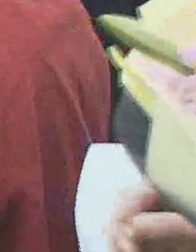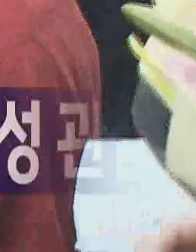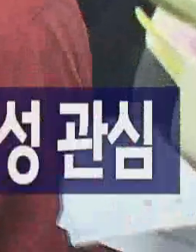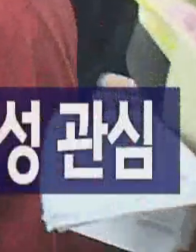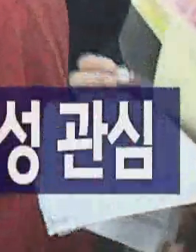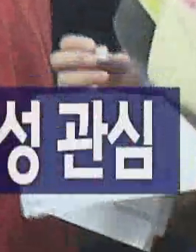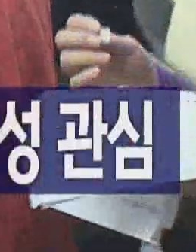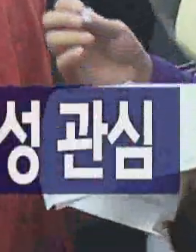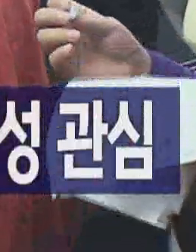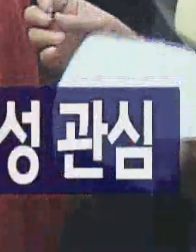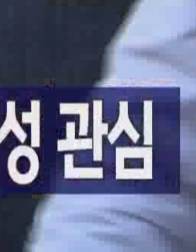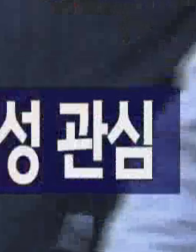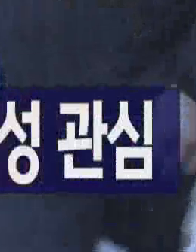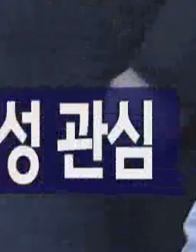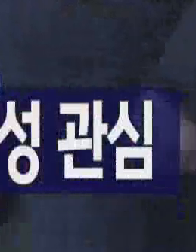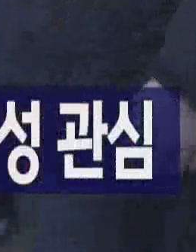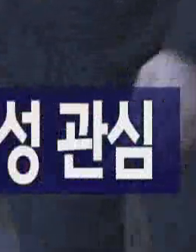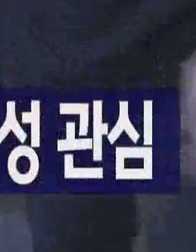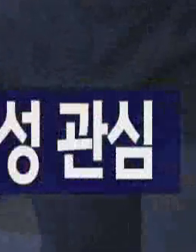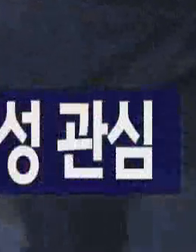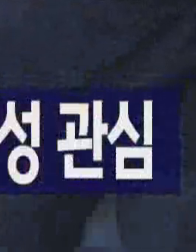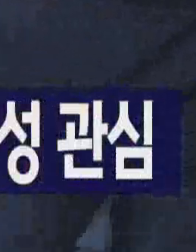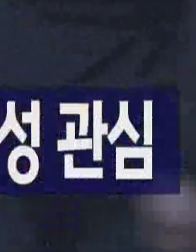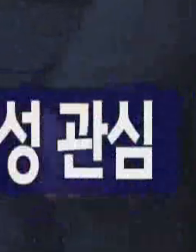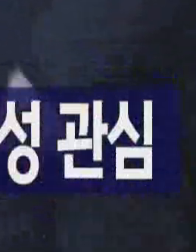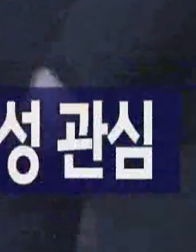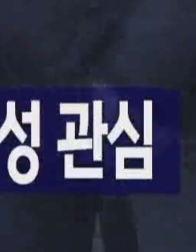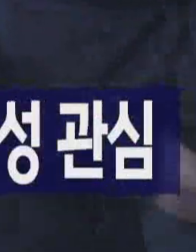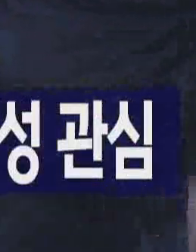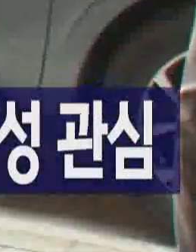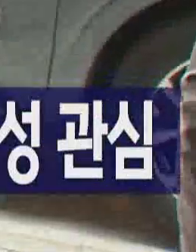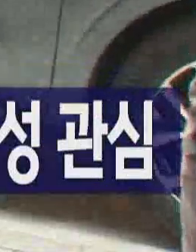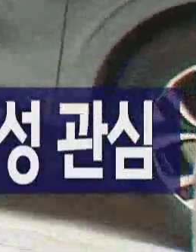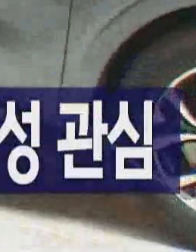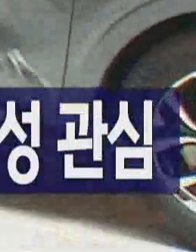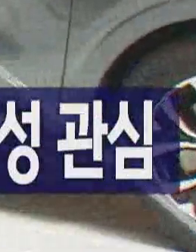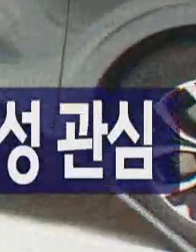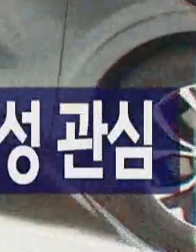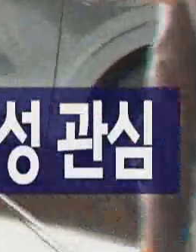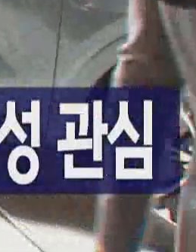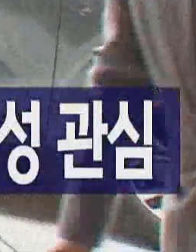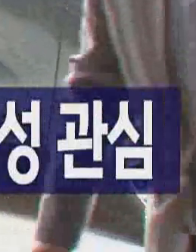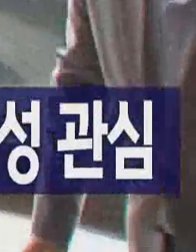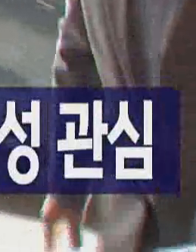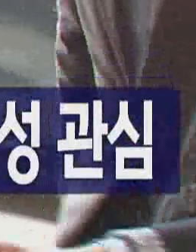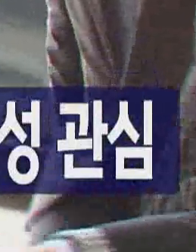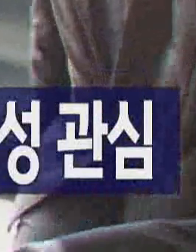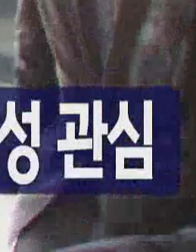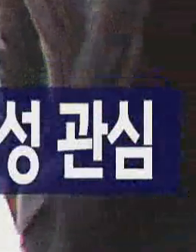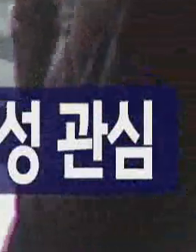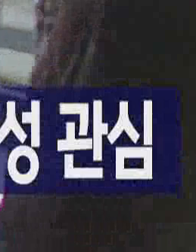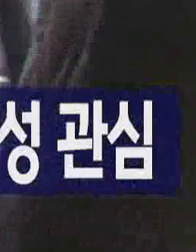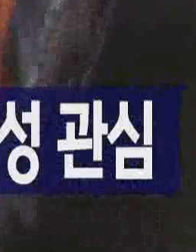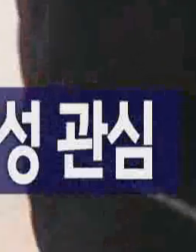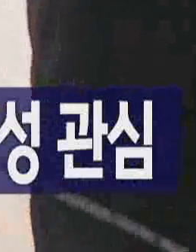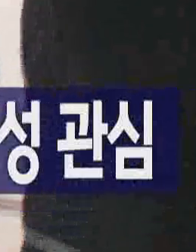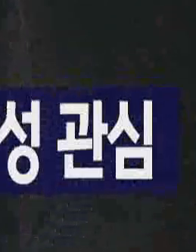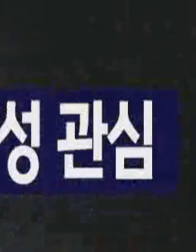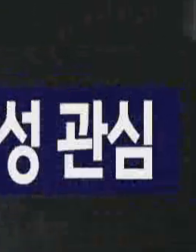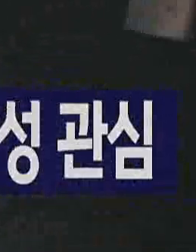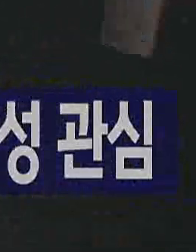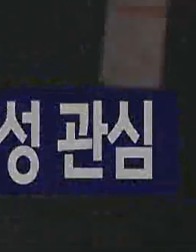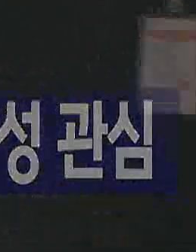내년 3월 대통령 선거를 앞두고 제3지대 공조 움직임이 활발합니다. 과거 DJP 연합처럼 연립정부